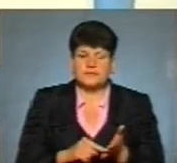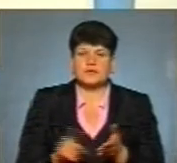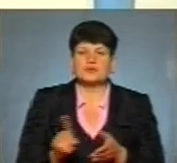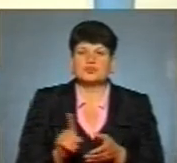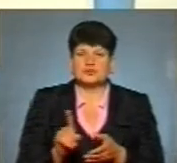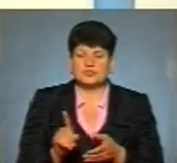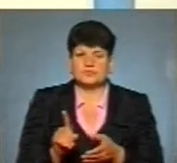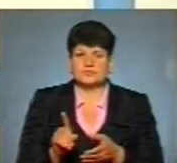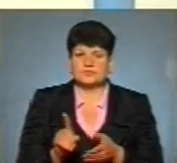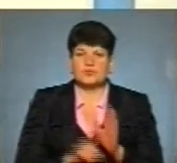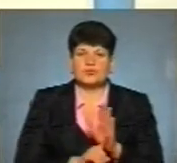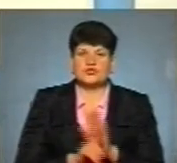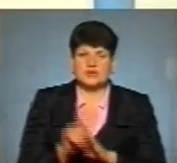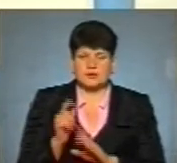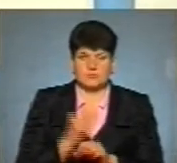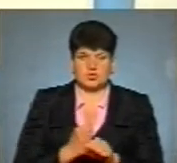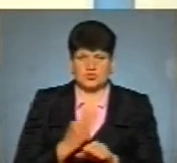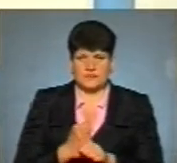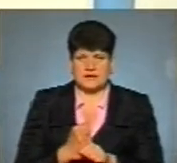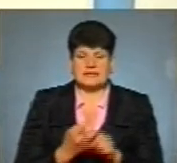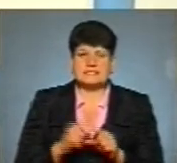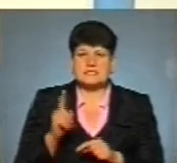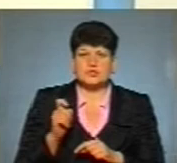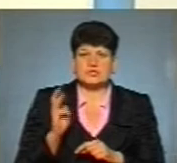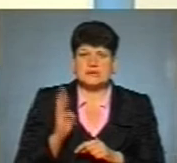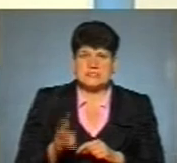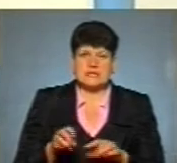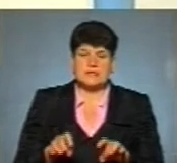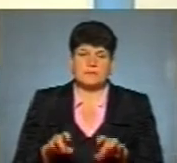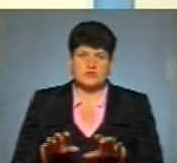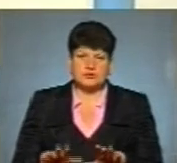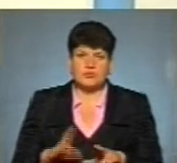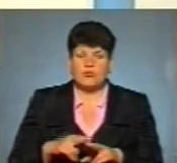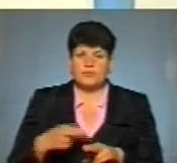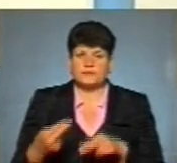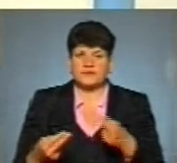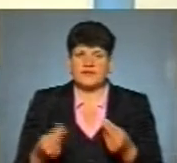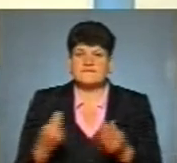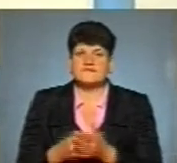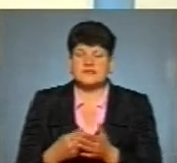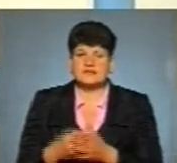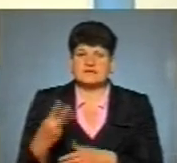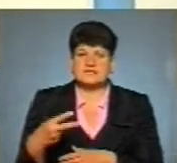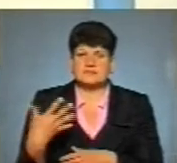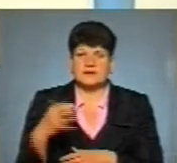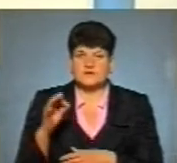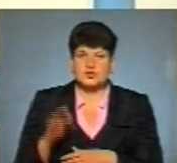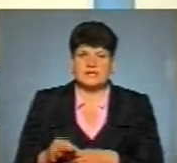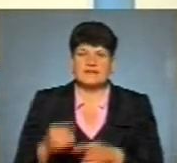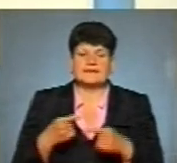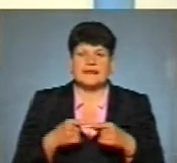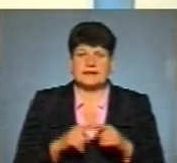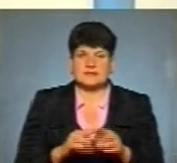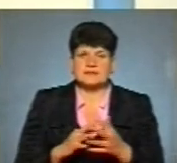що починають працювати. Це 130-та постанова відшкодування вартості 25% техніки